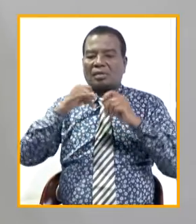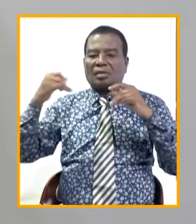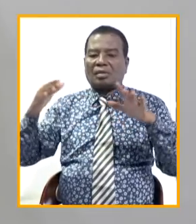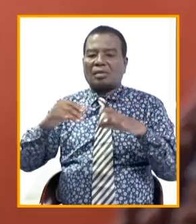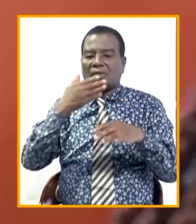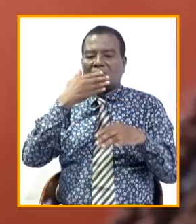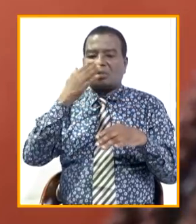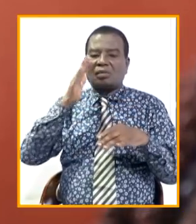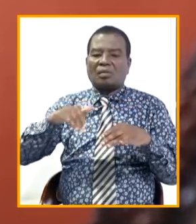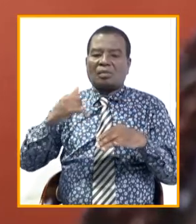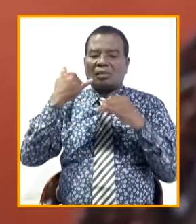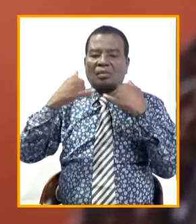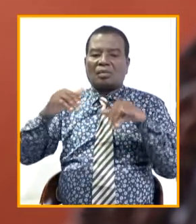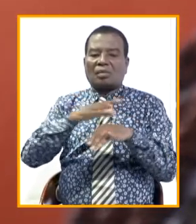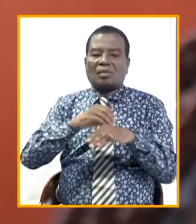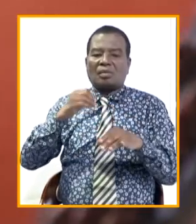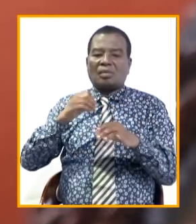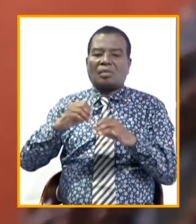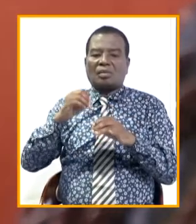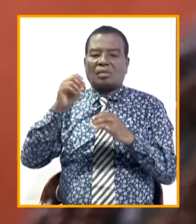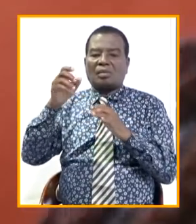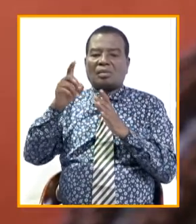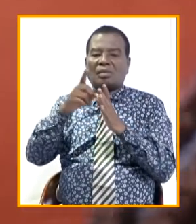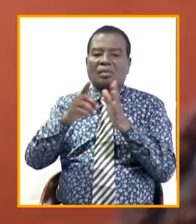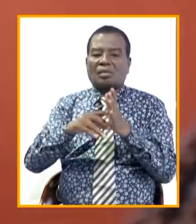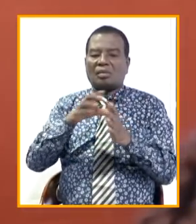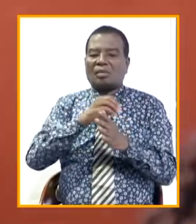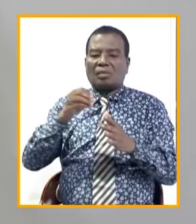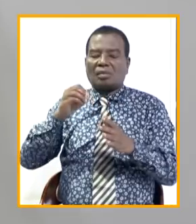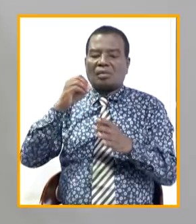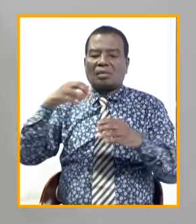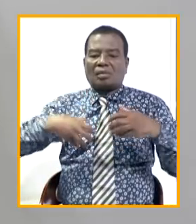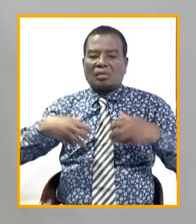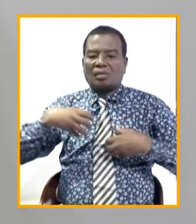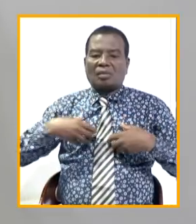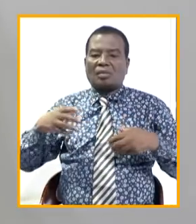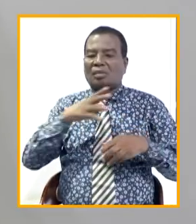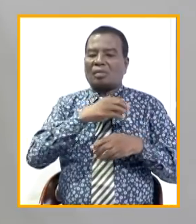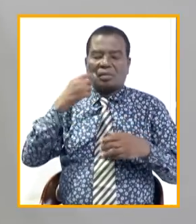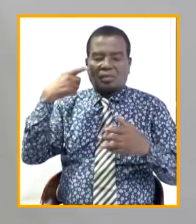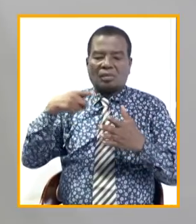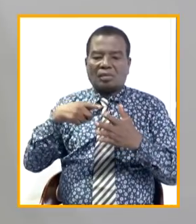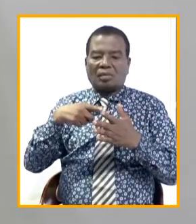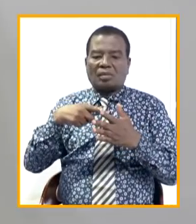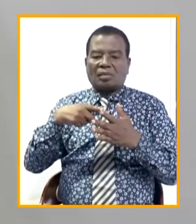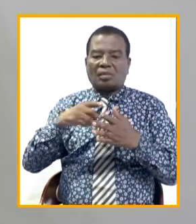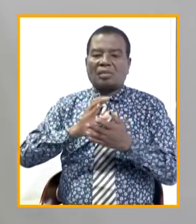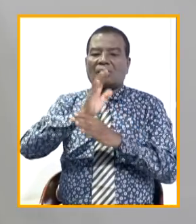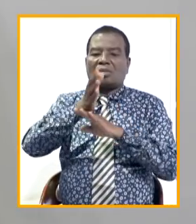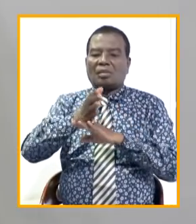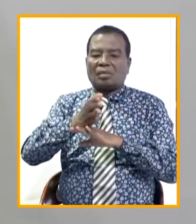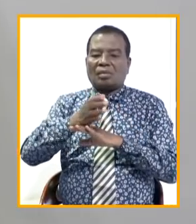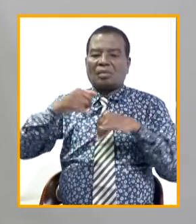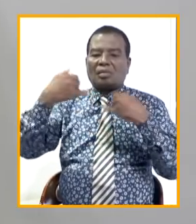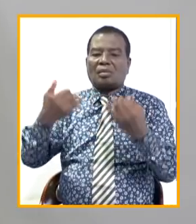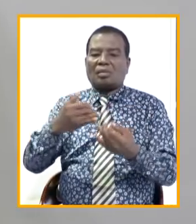fausses informations et de manquements à la déontologie de la profession. Les plaintes quant aux dérives constatées au travers de la presse